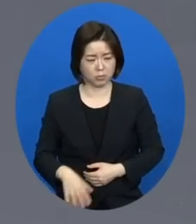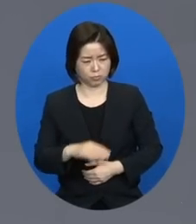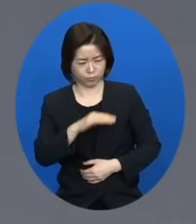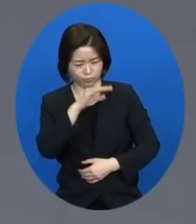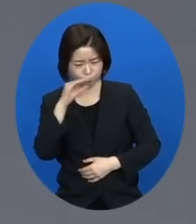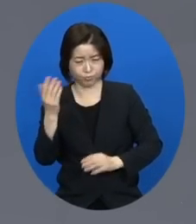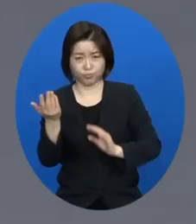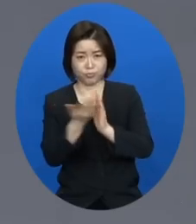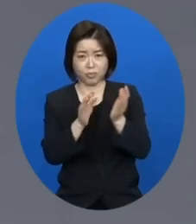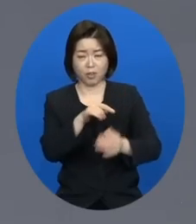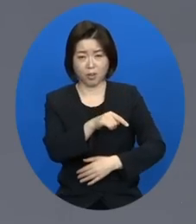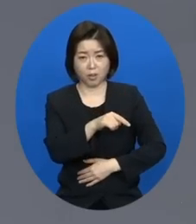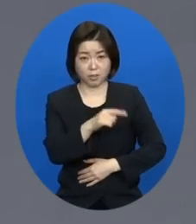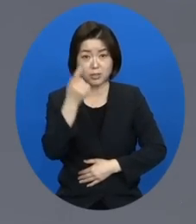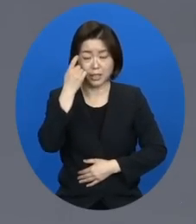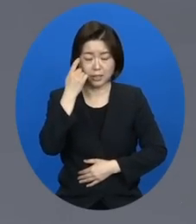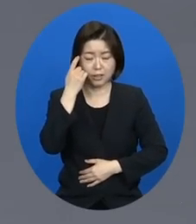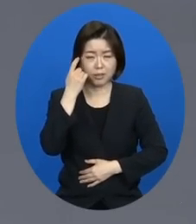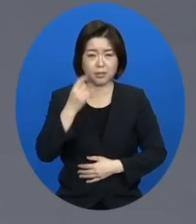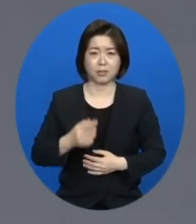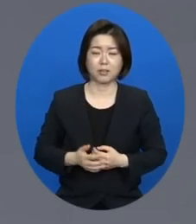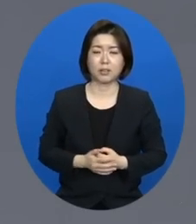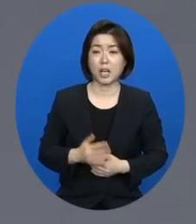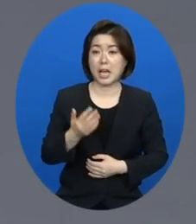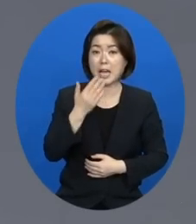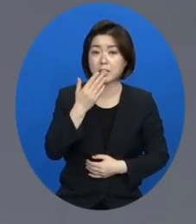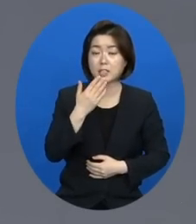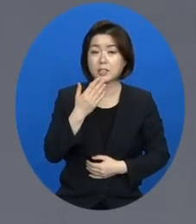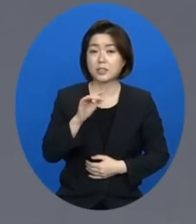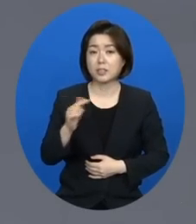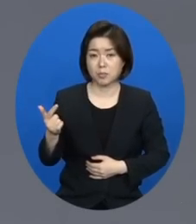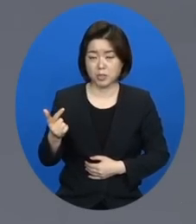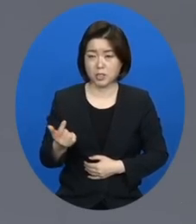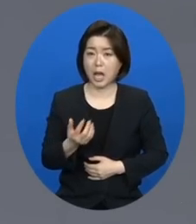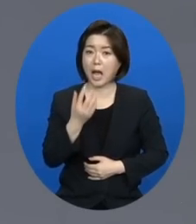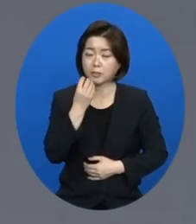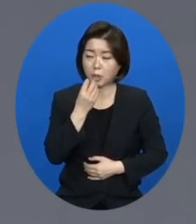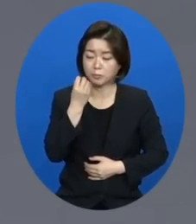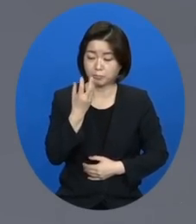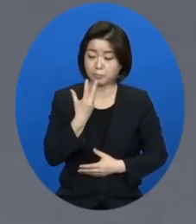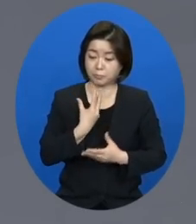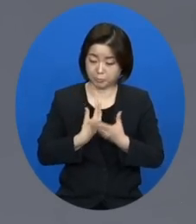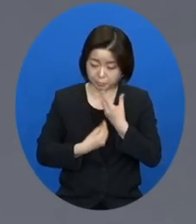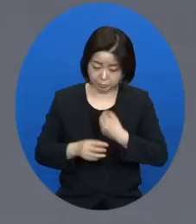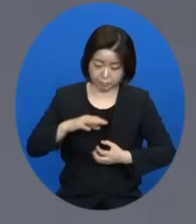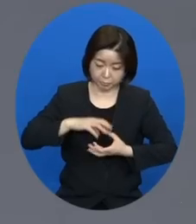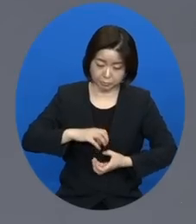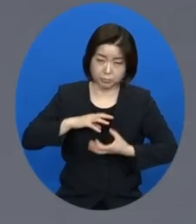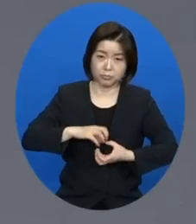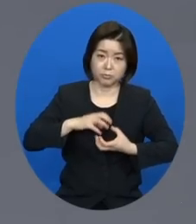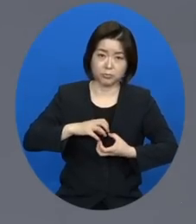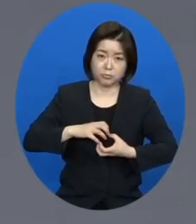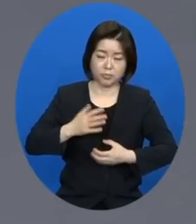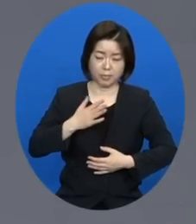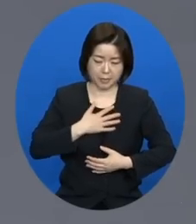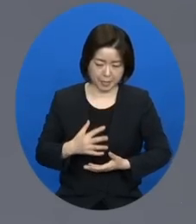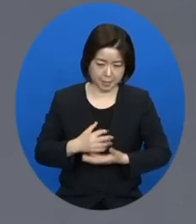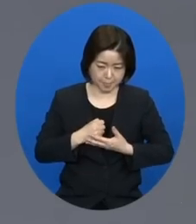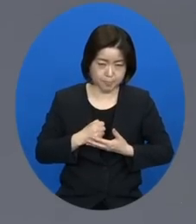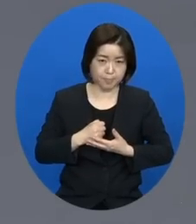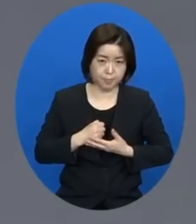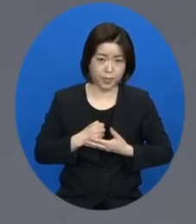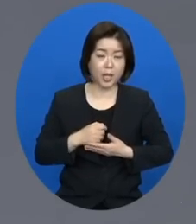비정상적이라고 생각하지 않겠습니까? 음식은 먹고 소화하여 내 것으로